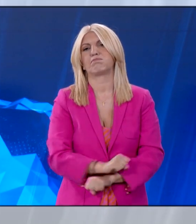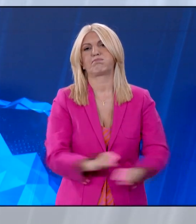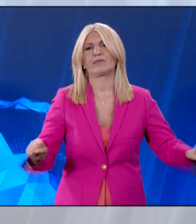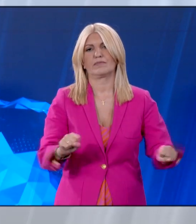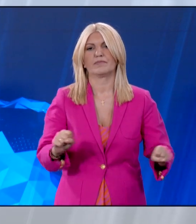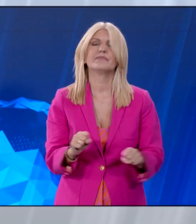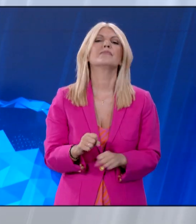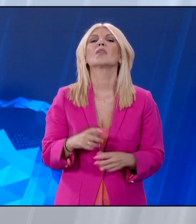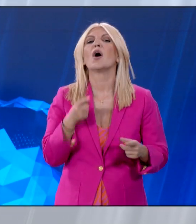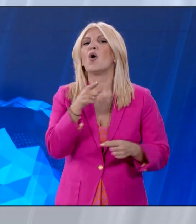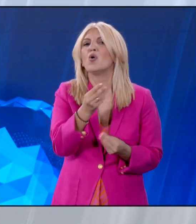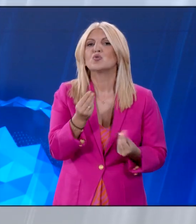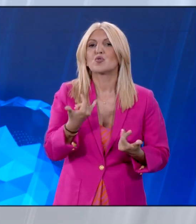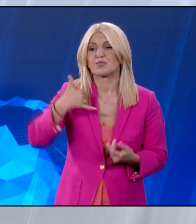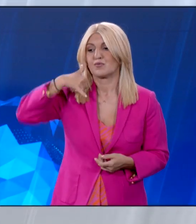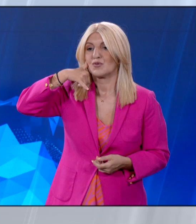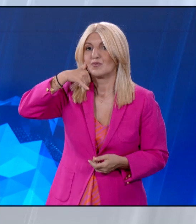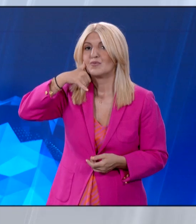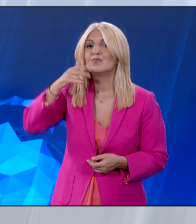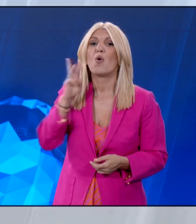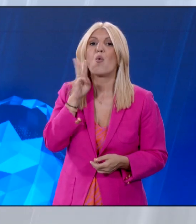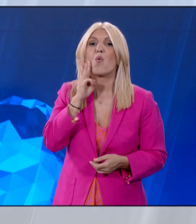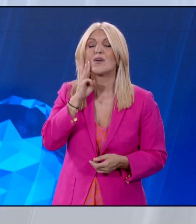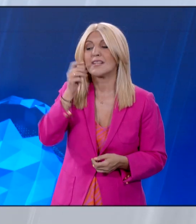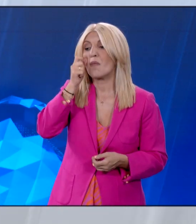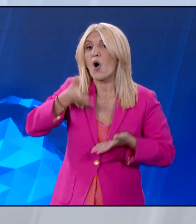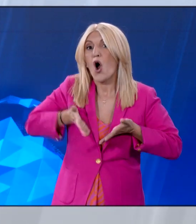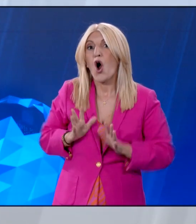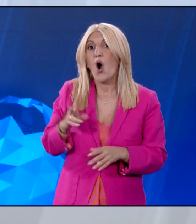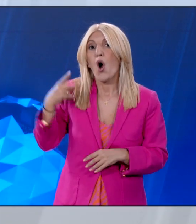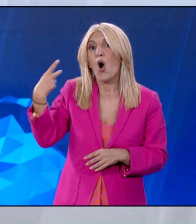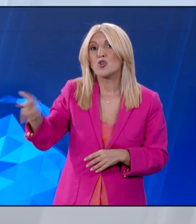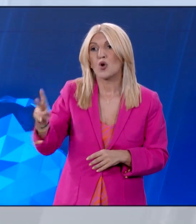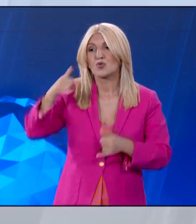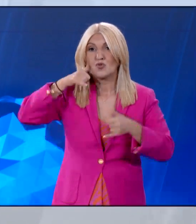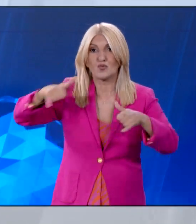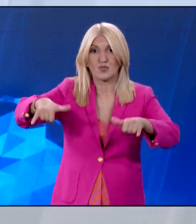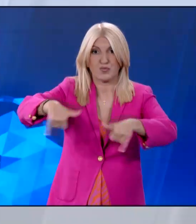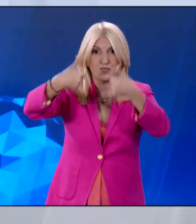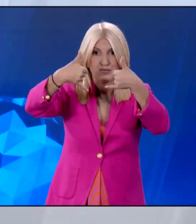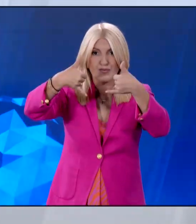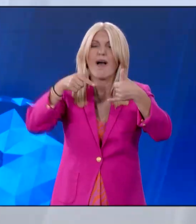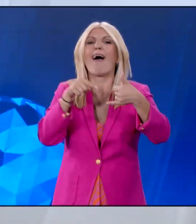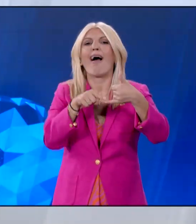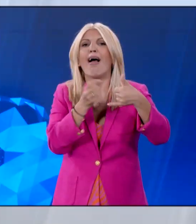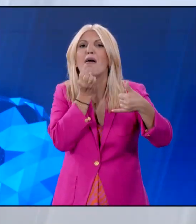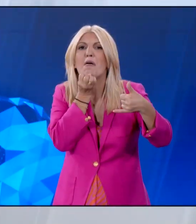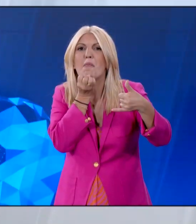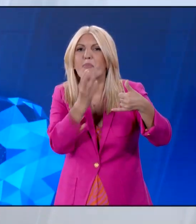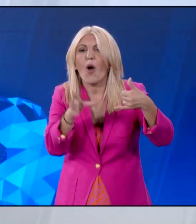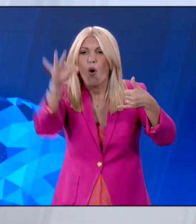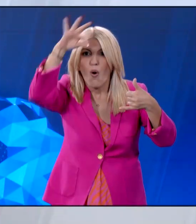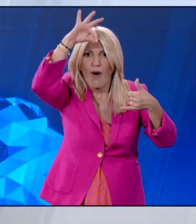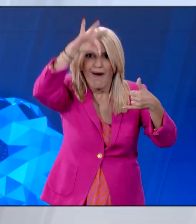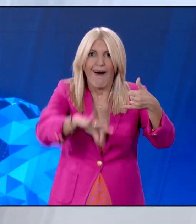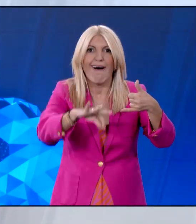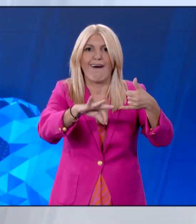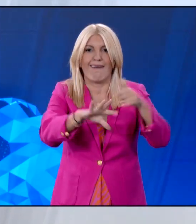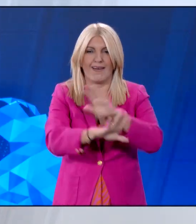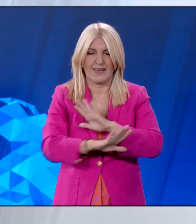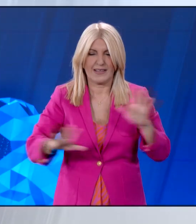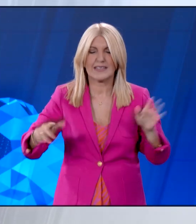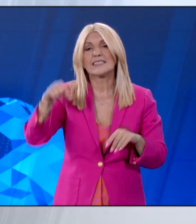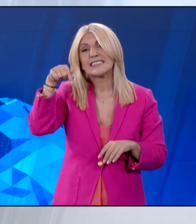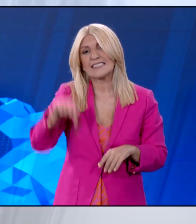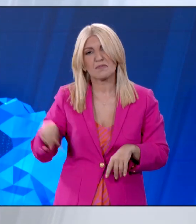δολοφονήθηκε μετά από συνομιλία που είχε με το γιο του, κατά την οποία εντοπίστηκε η τοποθεσία του. Σήμερα το Ισραήλ επιβεβαίωσε ότι σκότωσε και τον